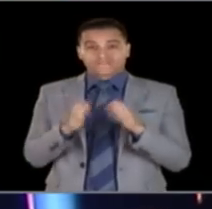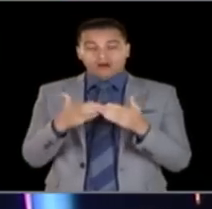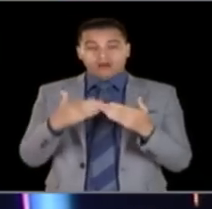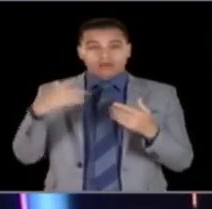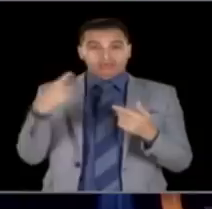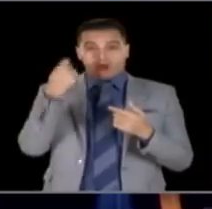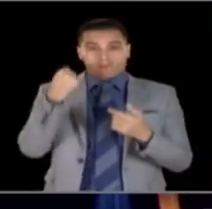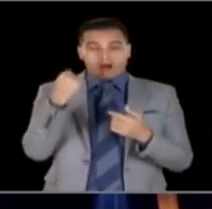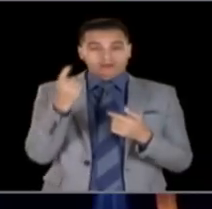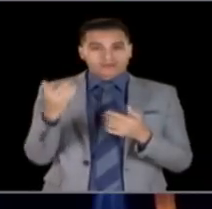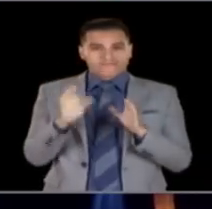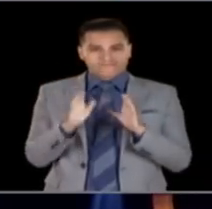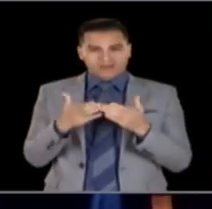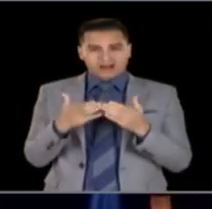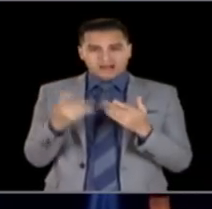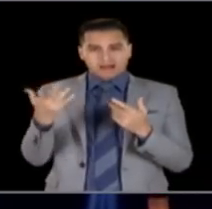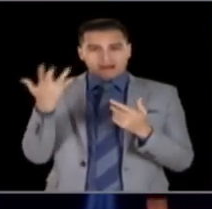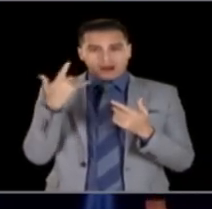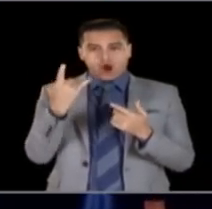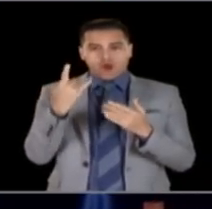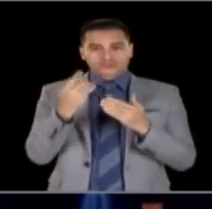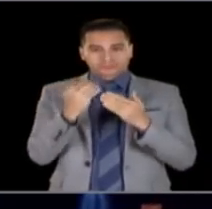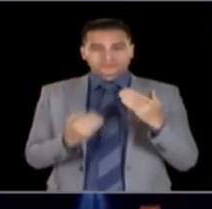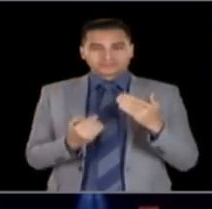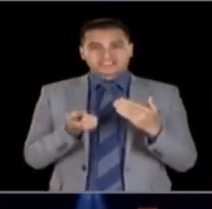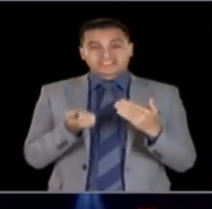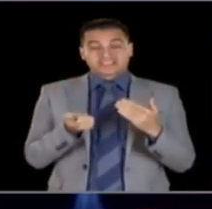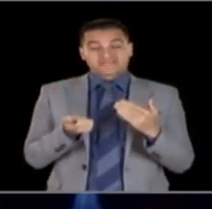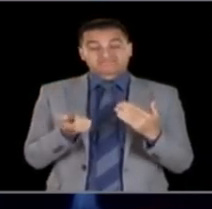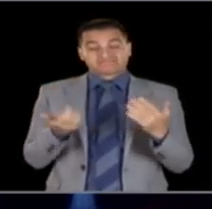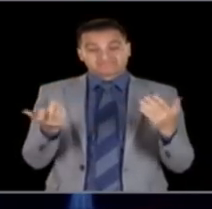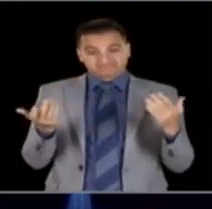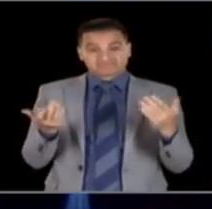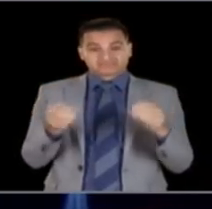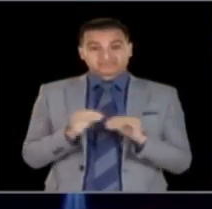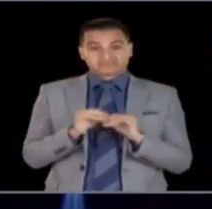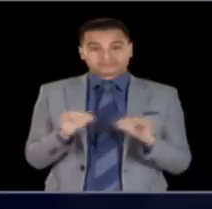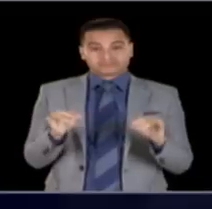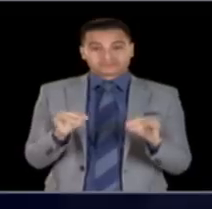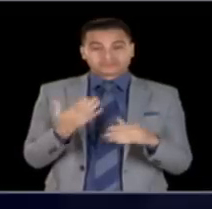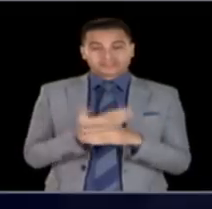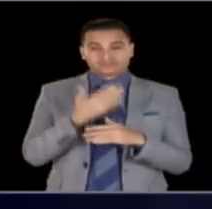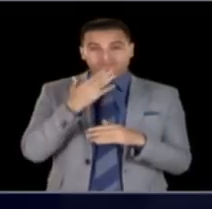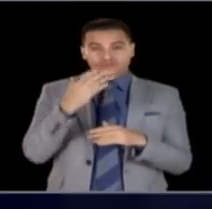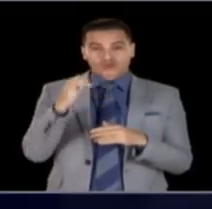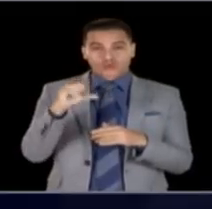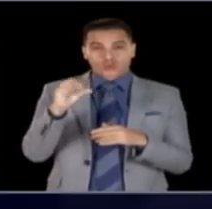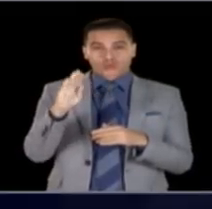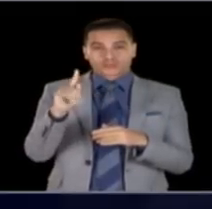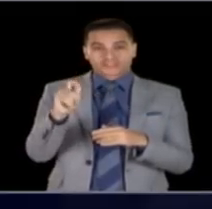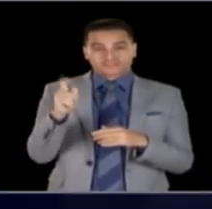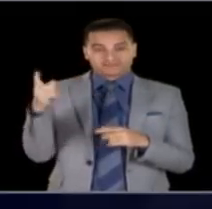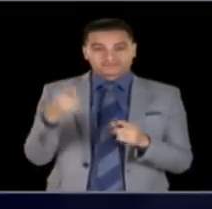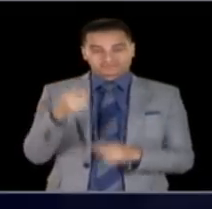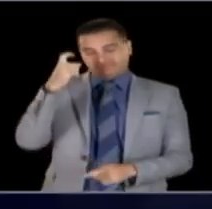والضربة القاضية كان معاهم 10 نقط ويوسف طيرهم. ضربة قاضية بجد.